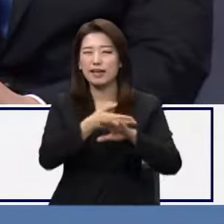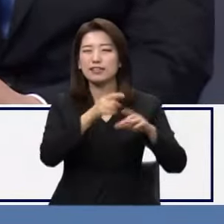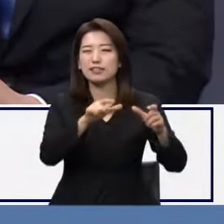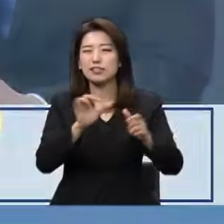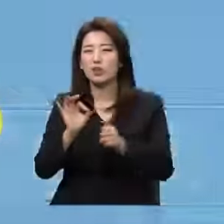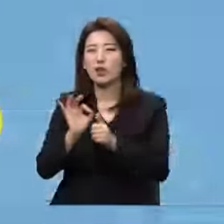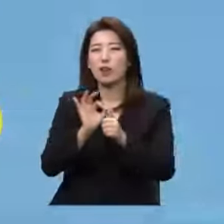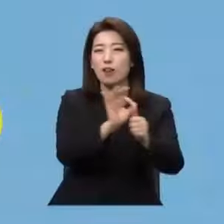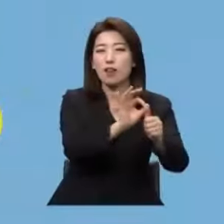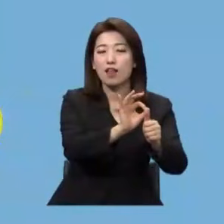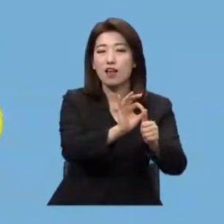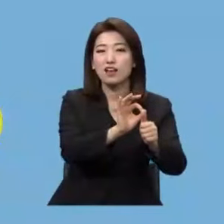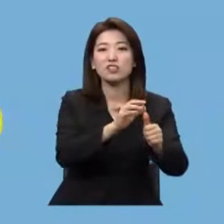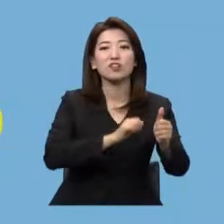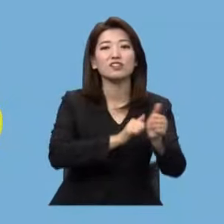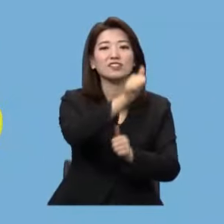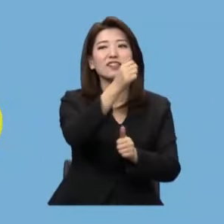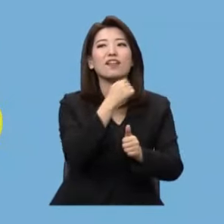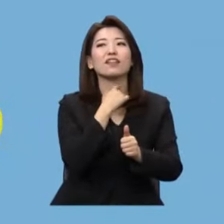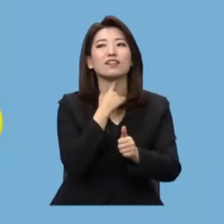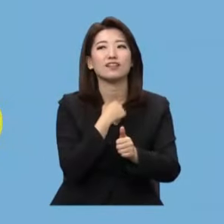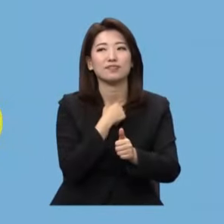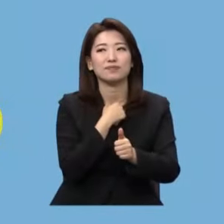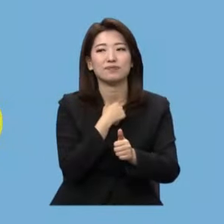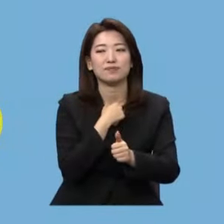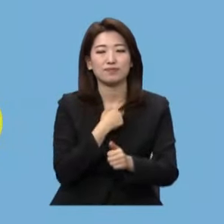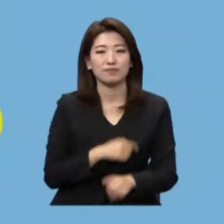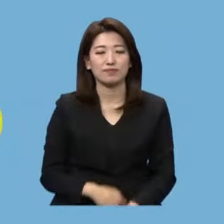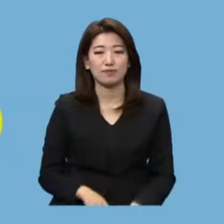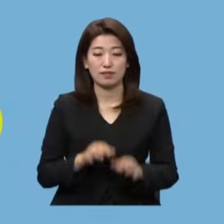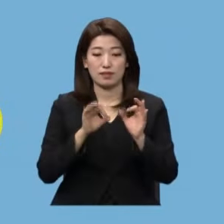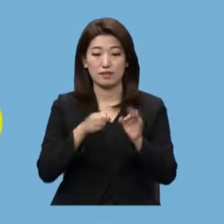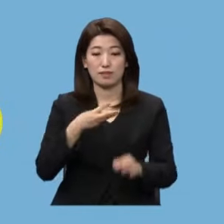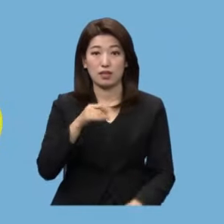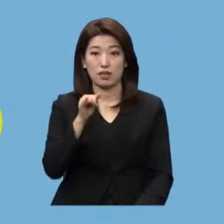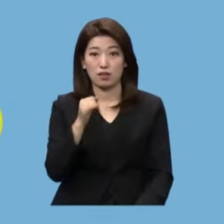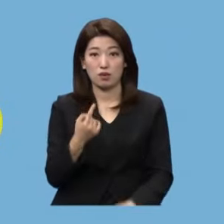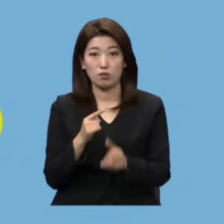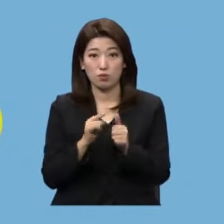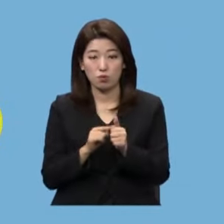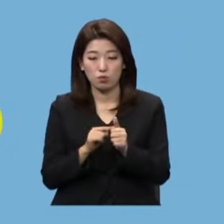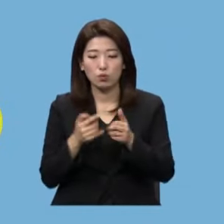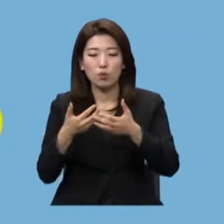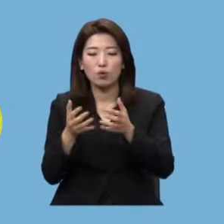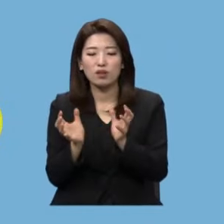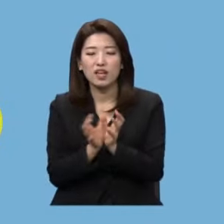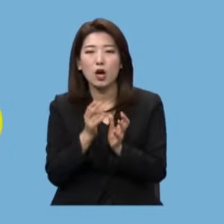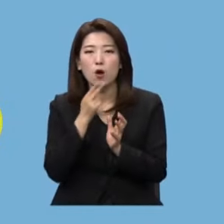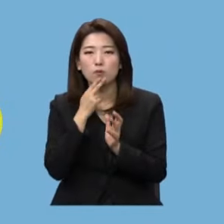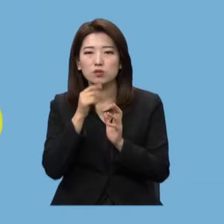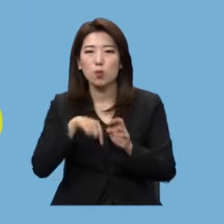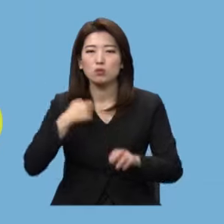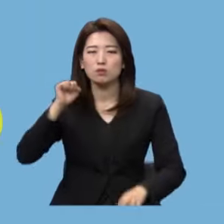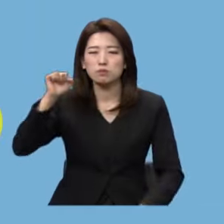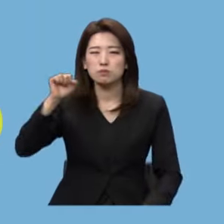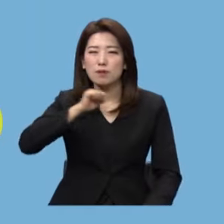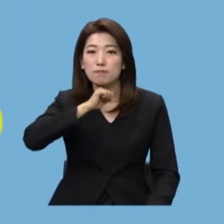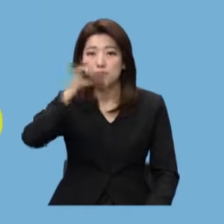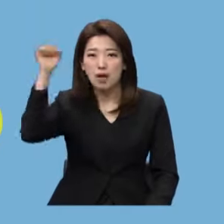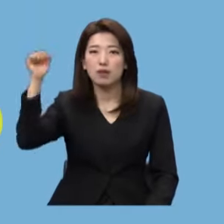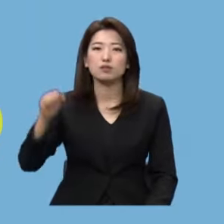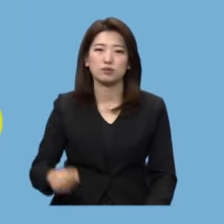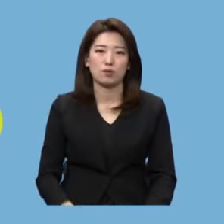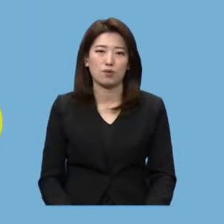맞서서 김태 의원도 마찬가지로 지난 총선에서 무소속으로 출마한 다음에이 지역에서 당선이 되신 거거든요 그니까 두 분 다이 PK